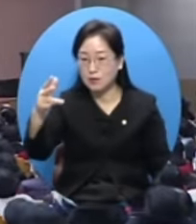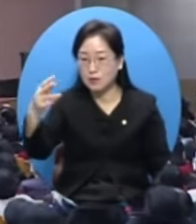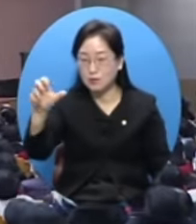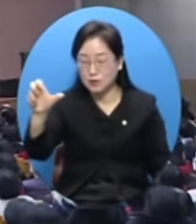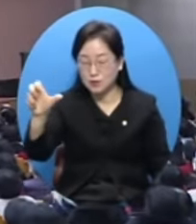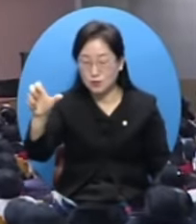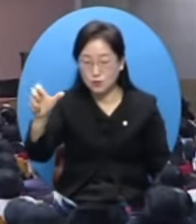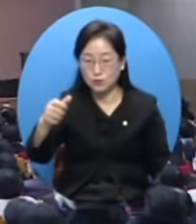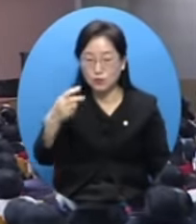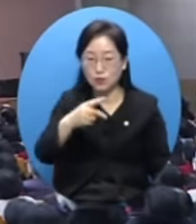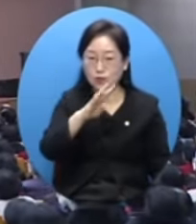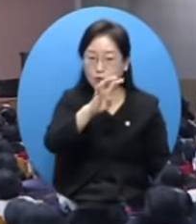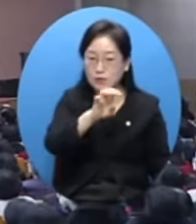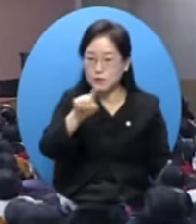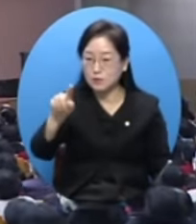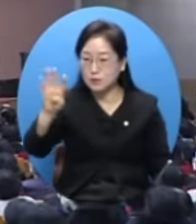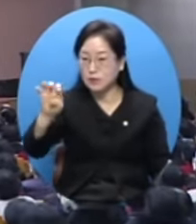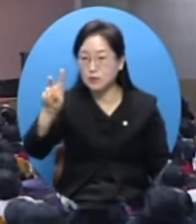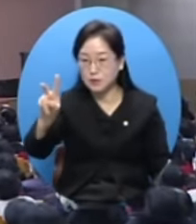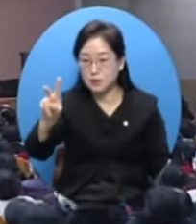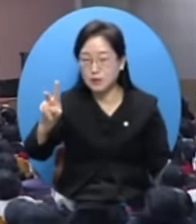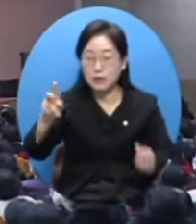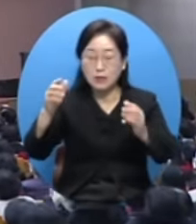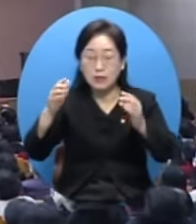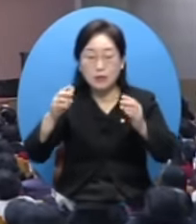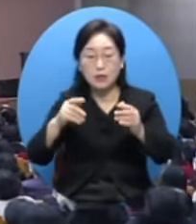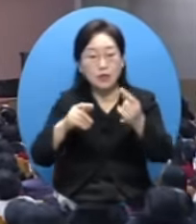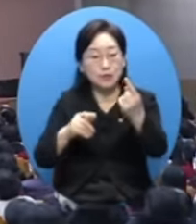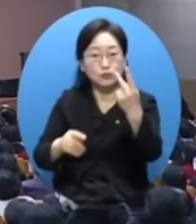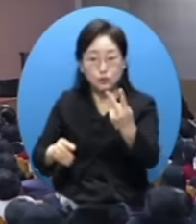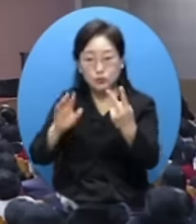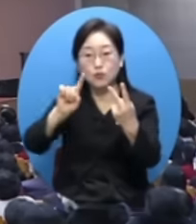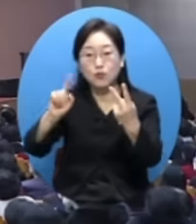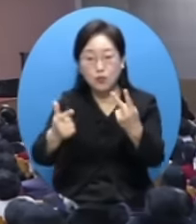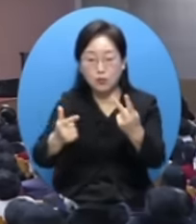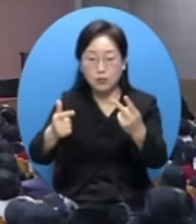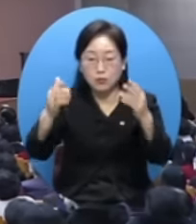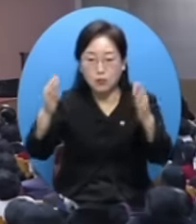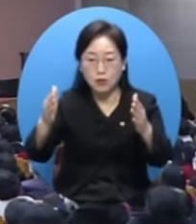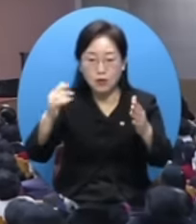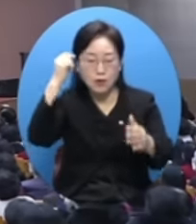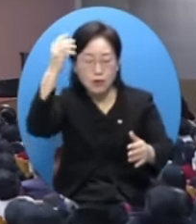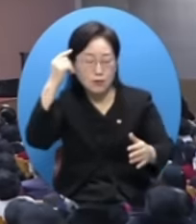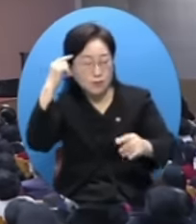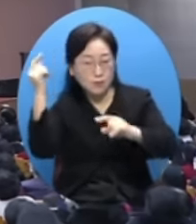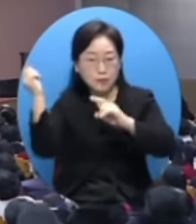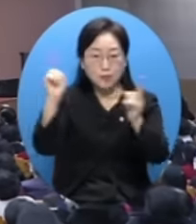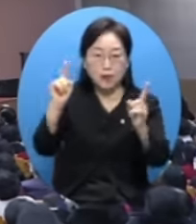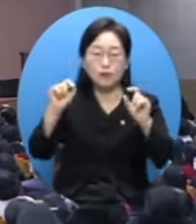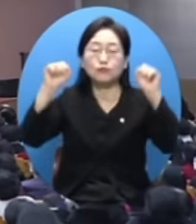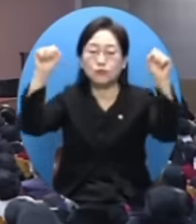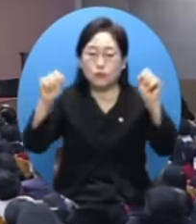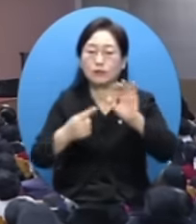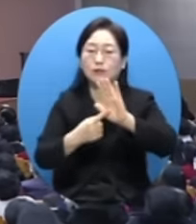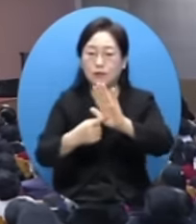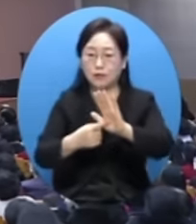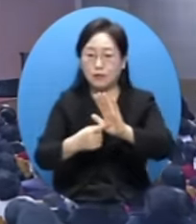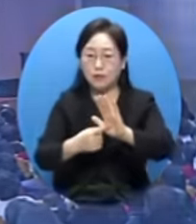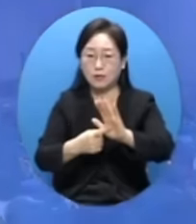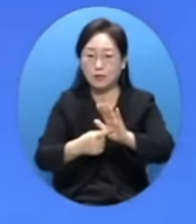42년 두 번 또 영 미국에 큰 영적 대각성 운동이 일어났습니다이 대각성 운동 때 뭐